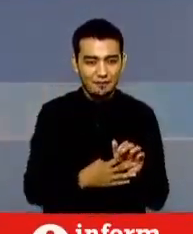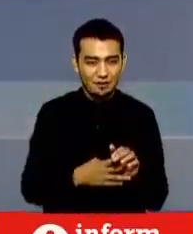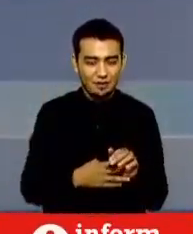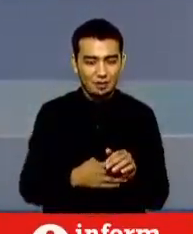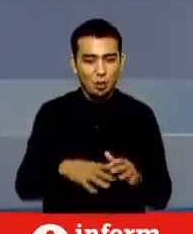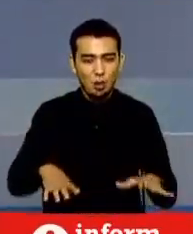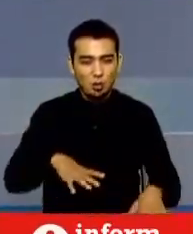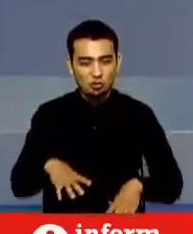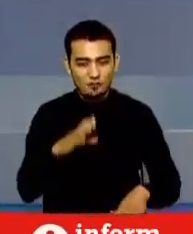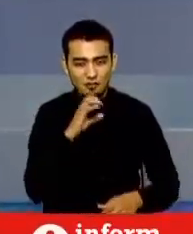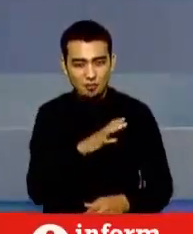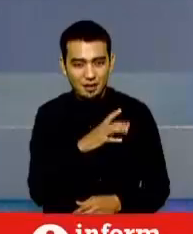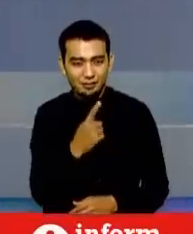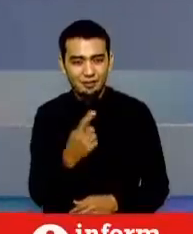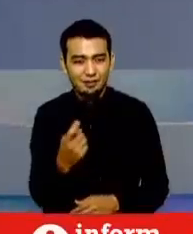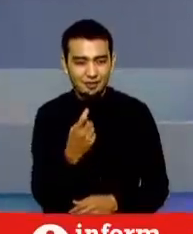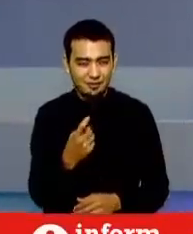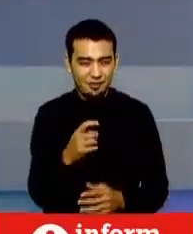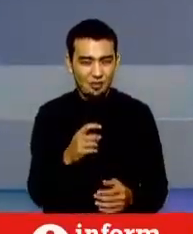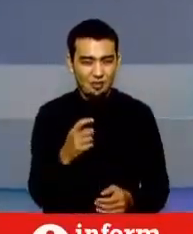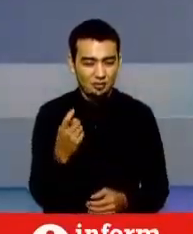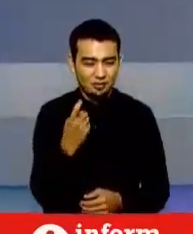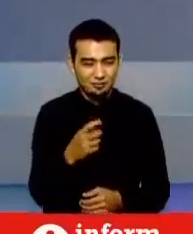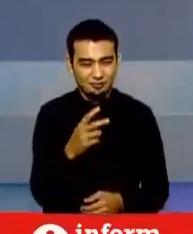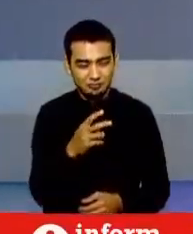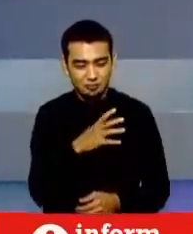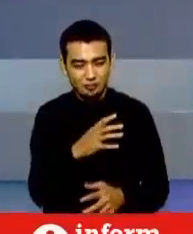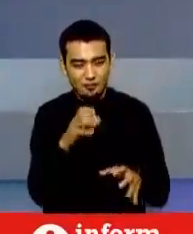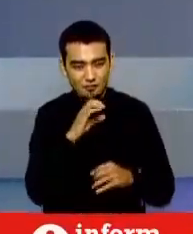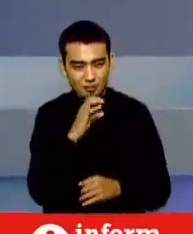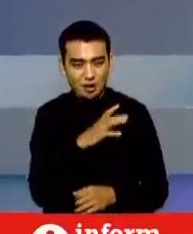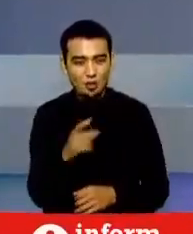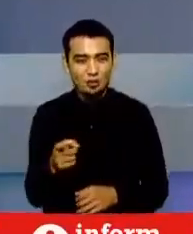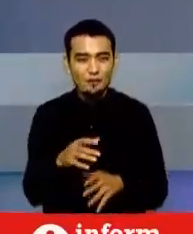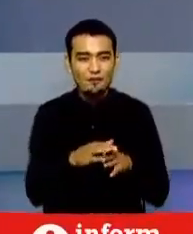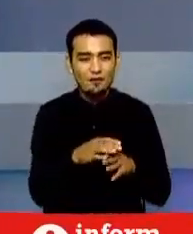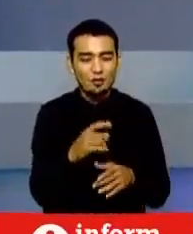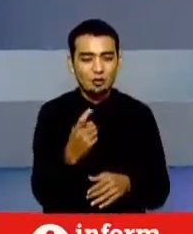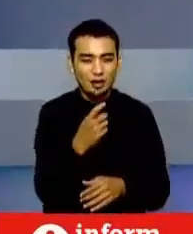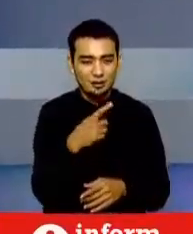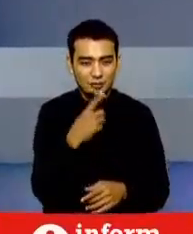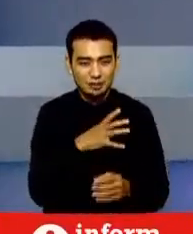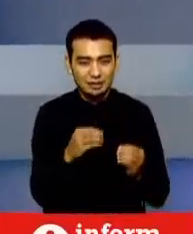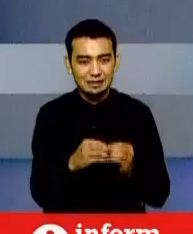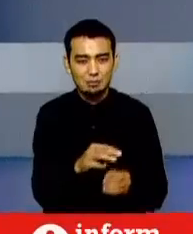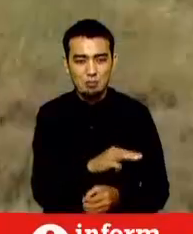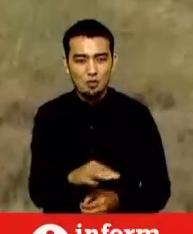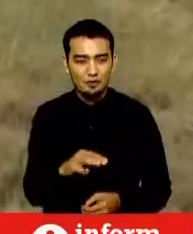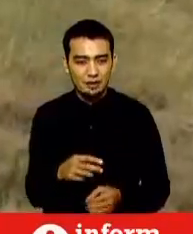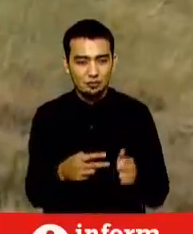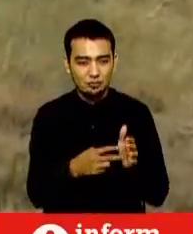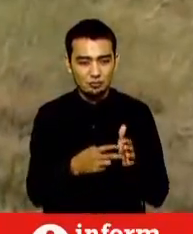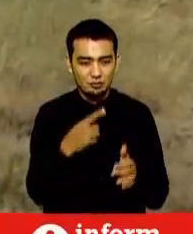лошадей в одном из крестьянских хозяйств владелец Оценил стоимость украденного табуна в 10 миллионов тенге